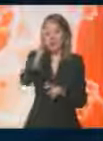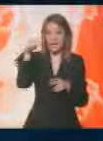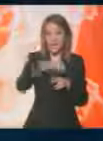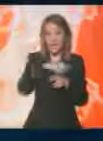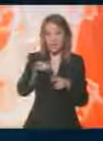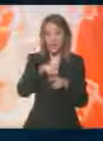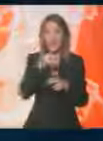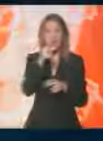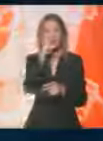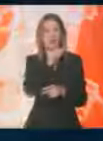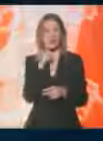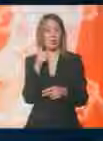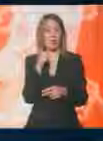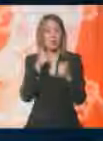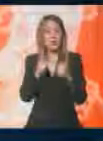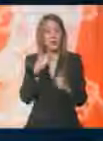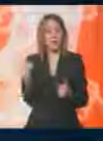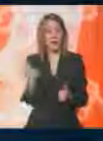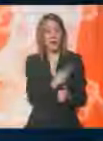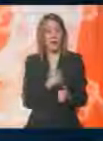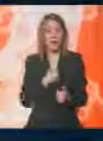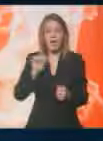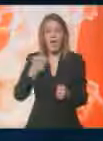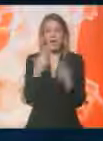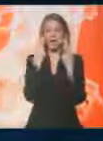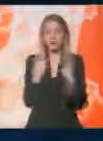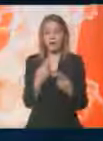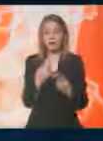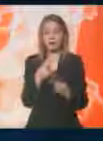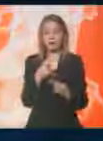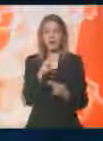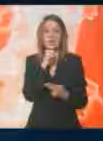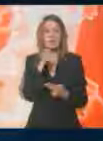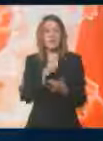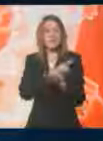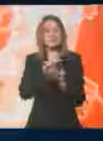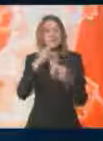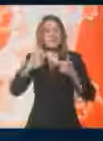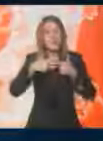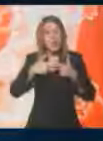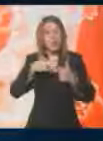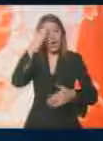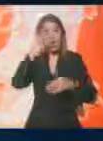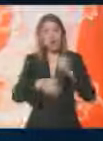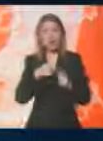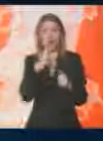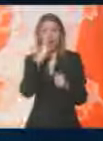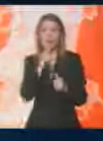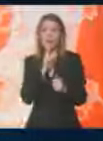što je sada nama najbitnije, to je da u veoma skorom roku predvidimo